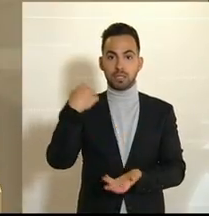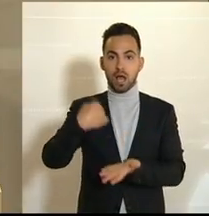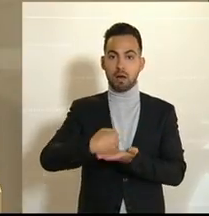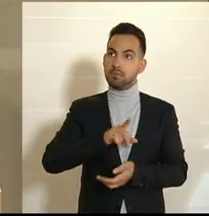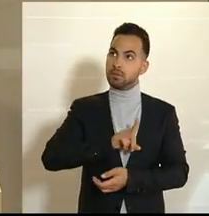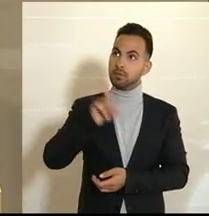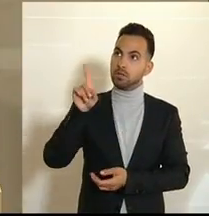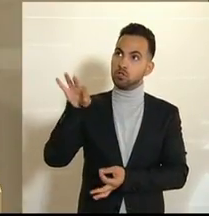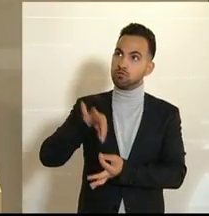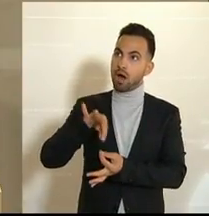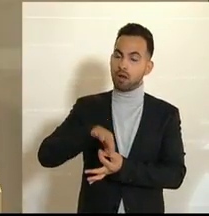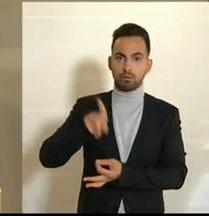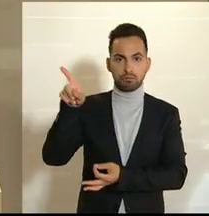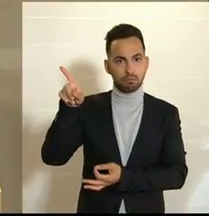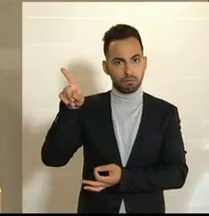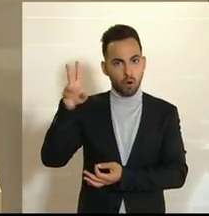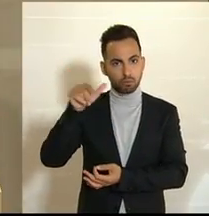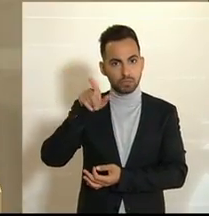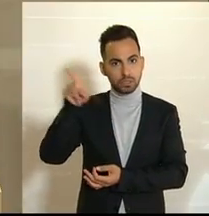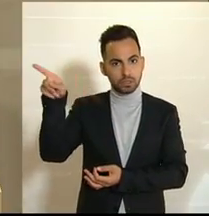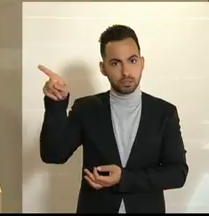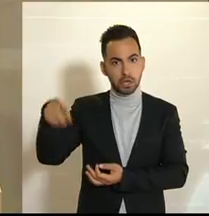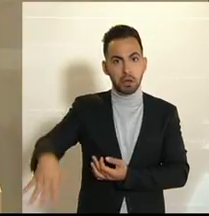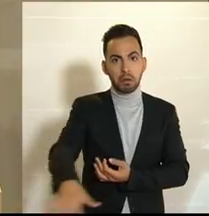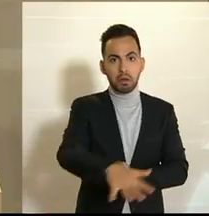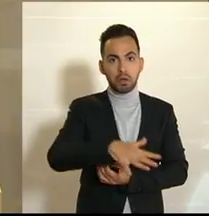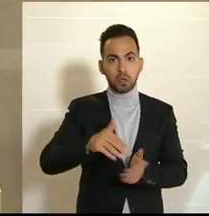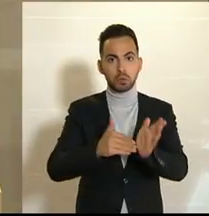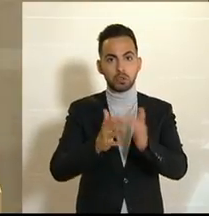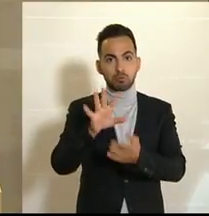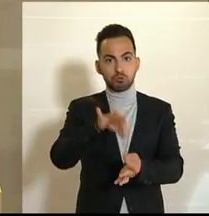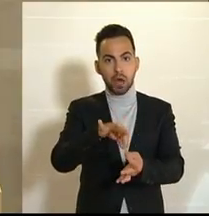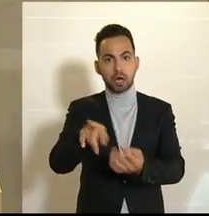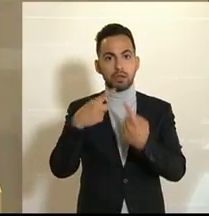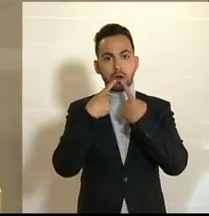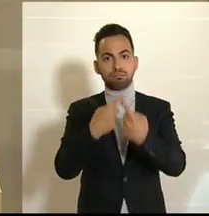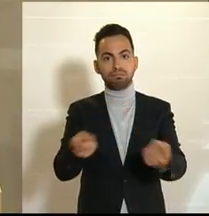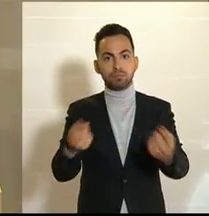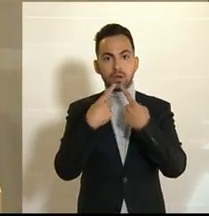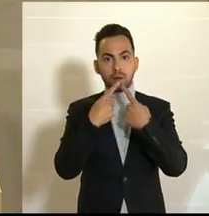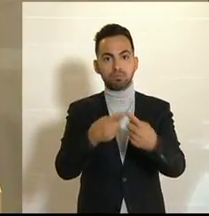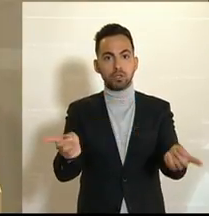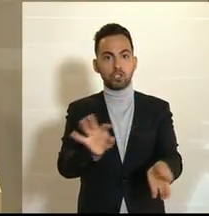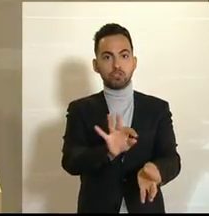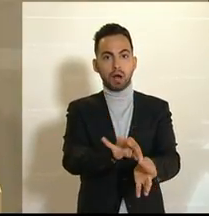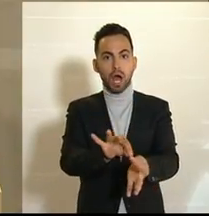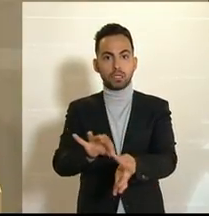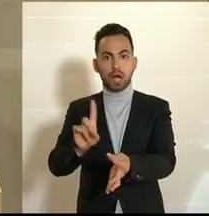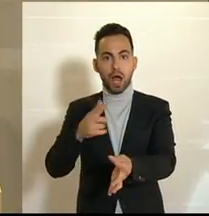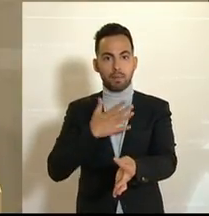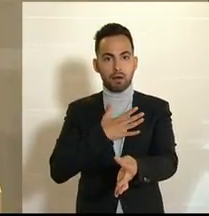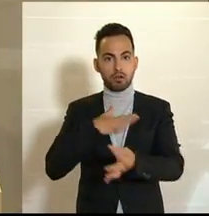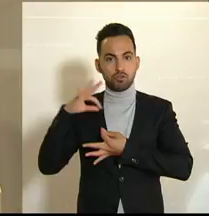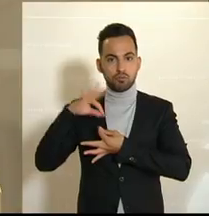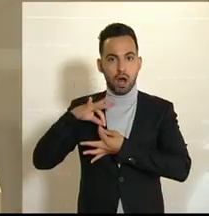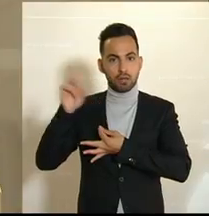das Sparen bei anderen angesagt ist. Und das Sparen im System heißt bei Herrn Bundeskanzler, sparen aber noch nicht am rechten Zeitpunkt bei